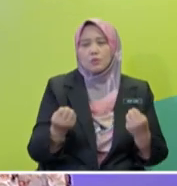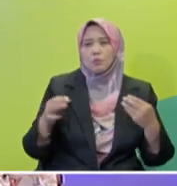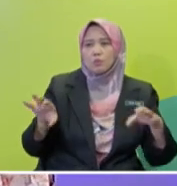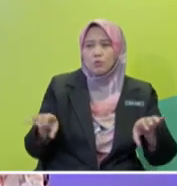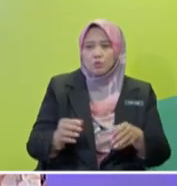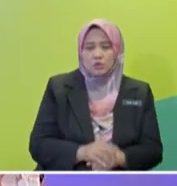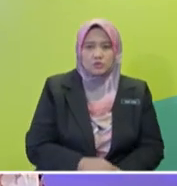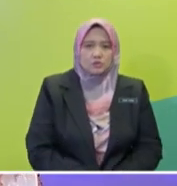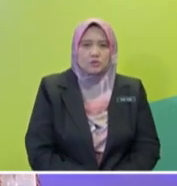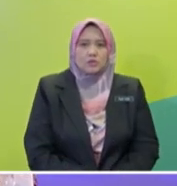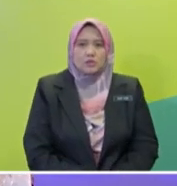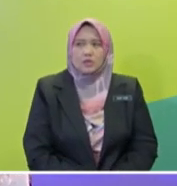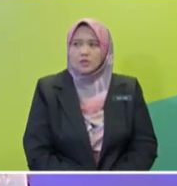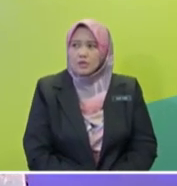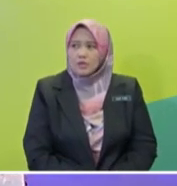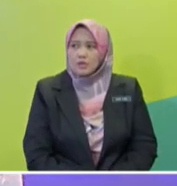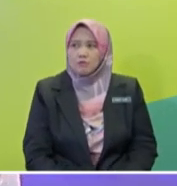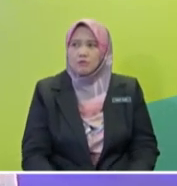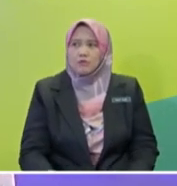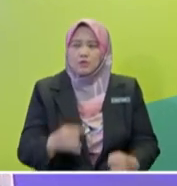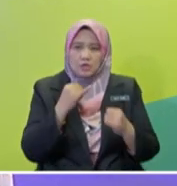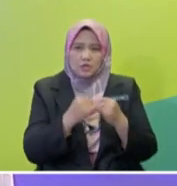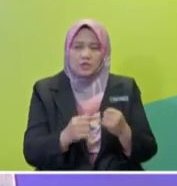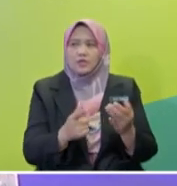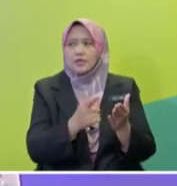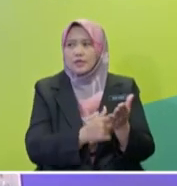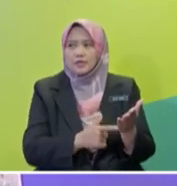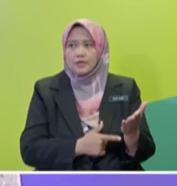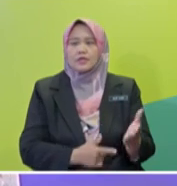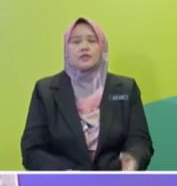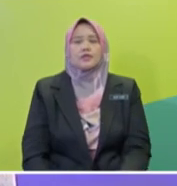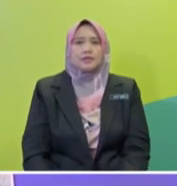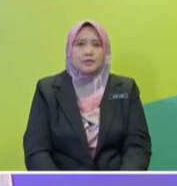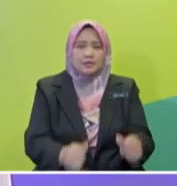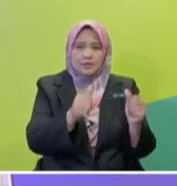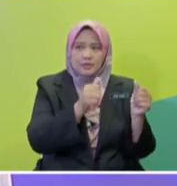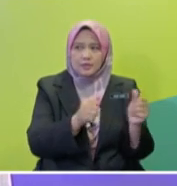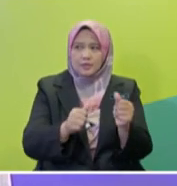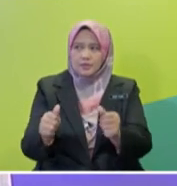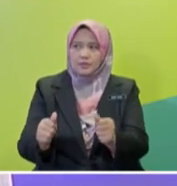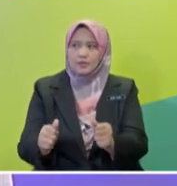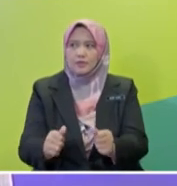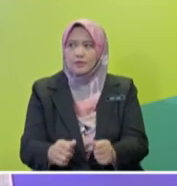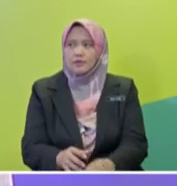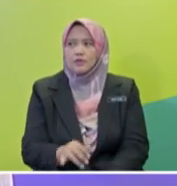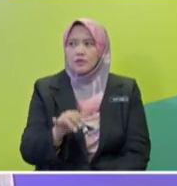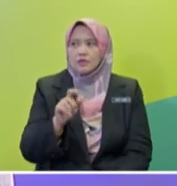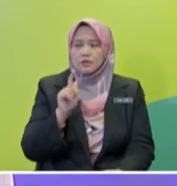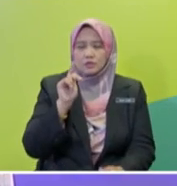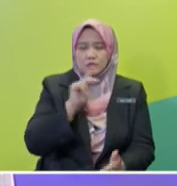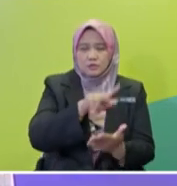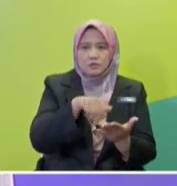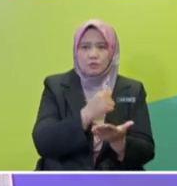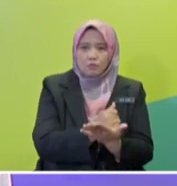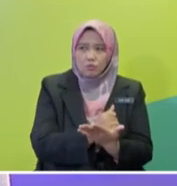Oke kemudian lakarkan aliran pautan bagi ke semua laman dalam tapak